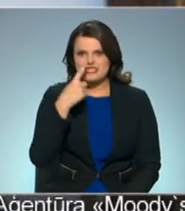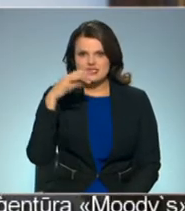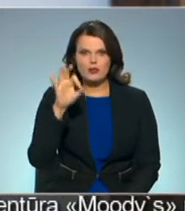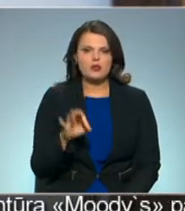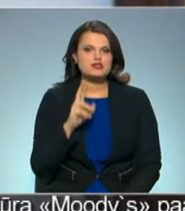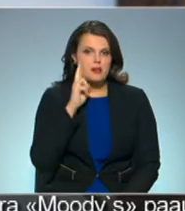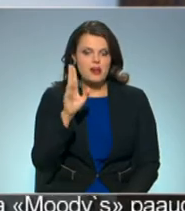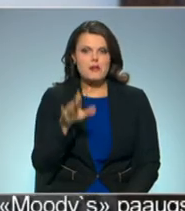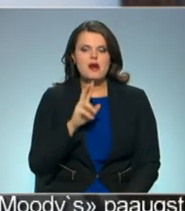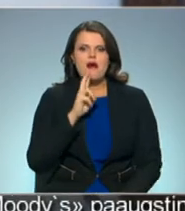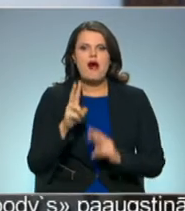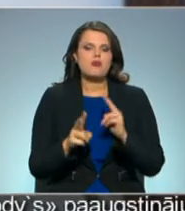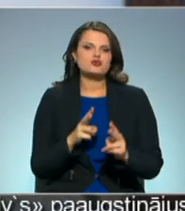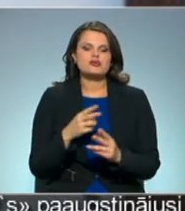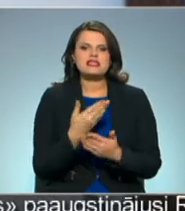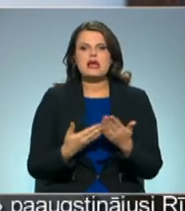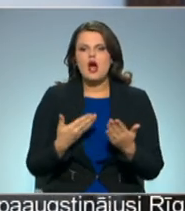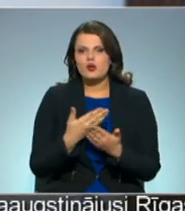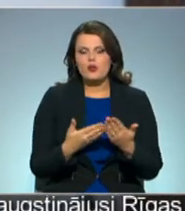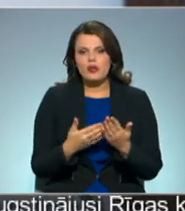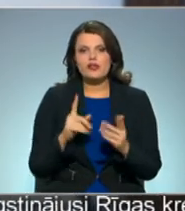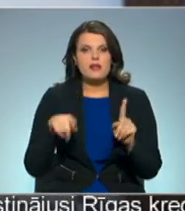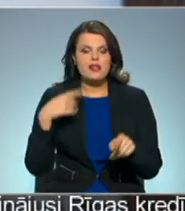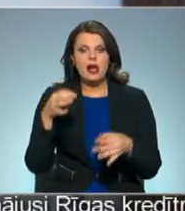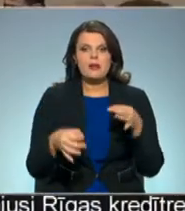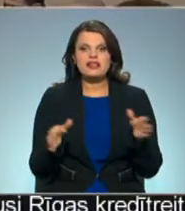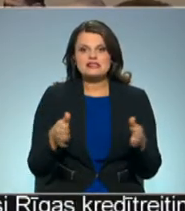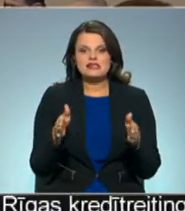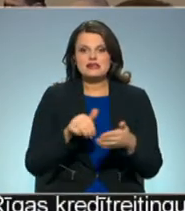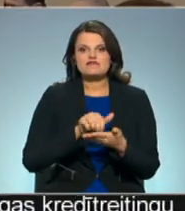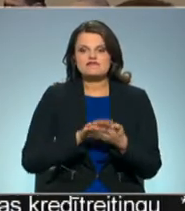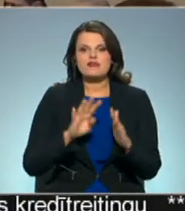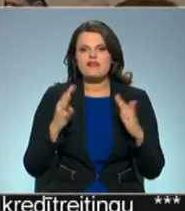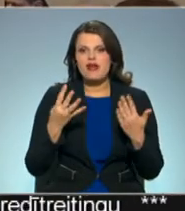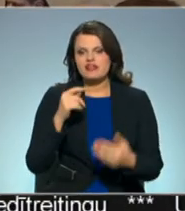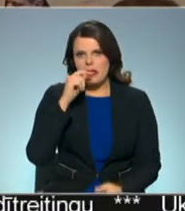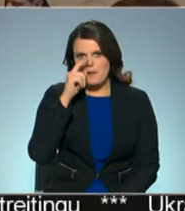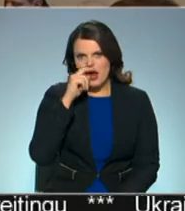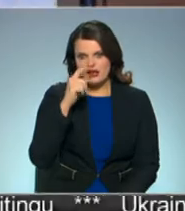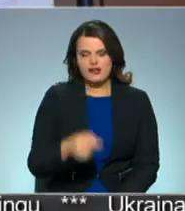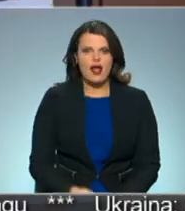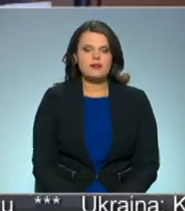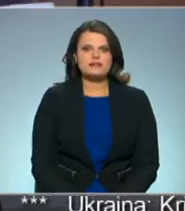pārliecināts par apsūdzības argumentiem. Nākamā tiesas sēde nozīmēta 9. martā. Anete Bērtule, Alvis Balodis, Latvijas televīzija.